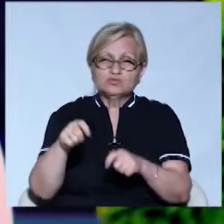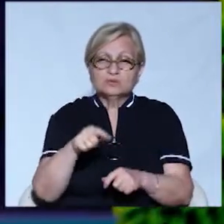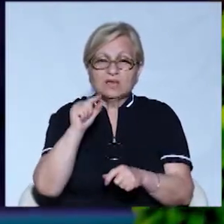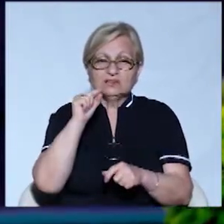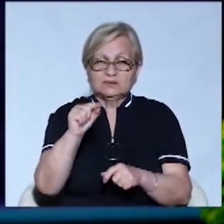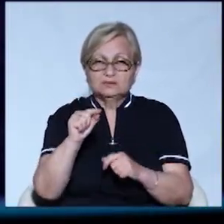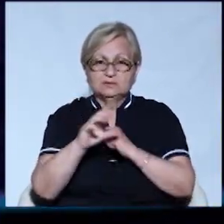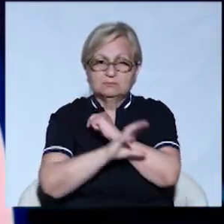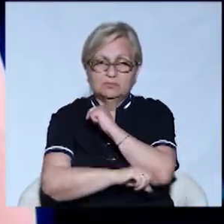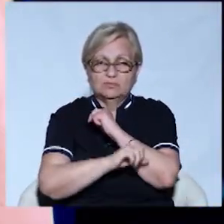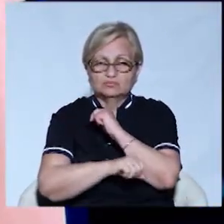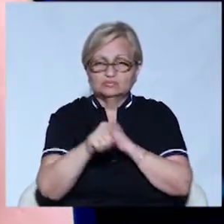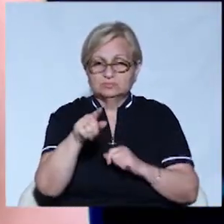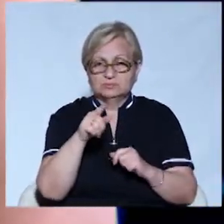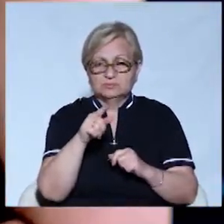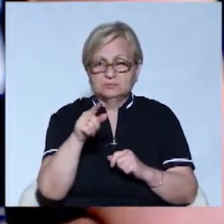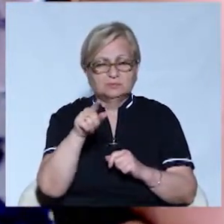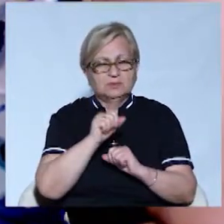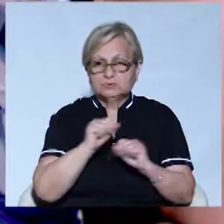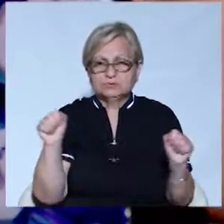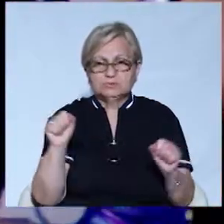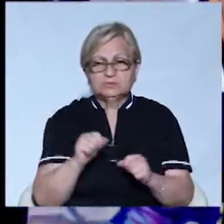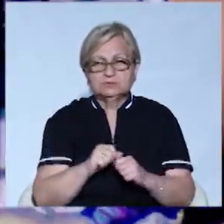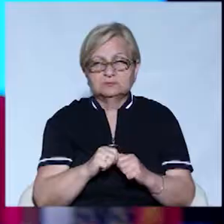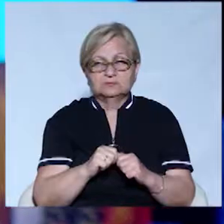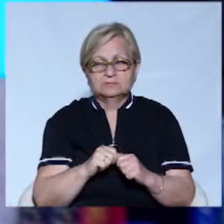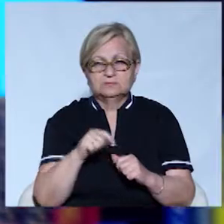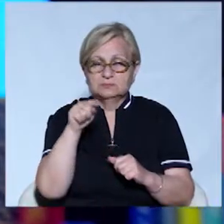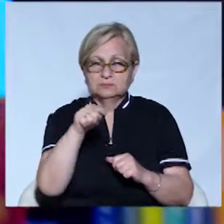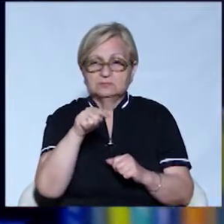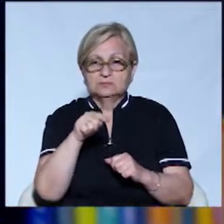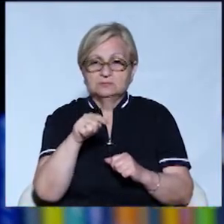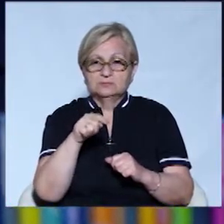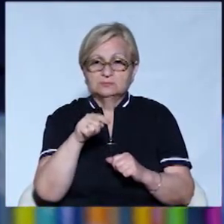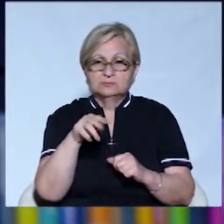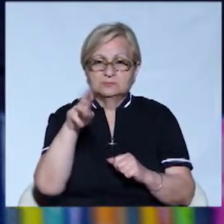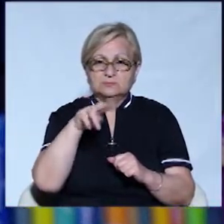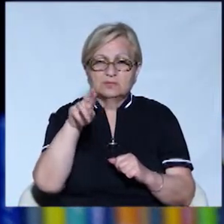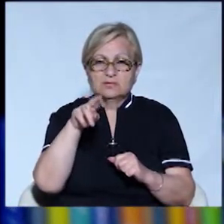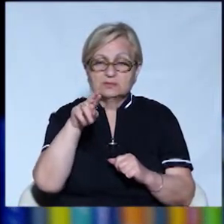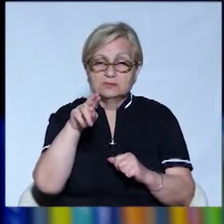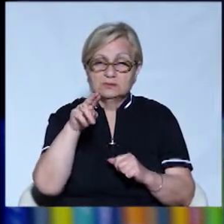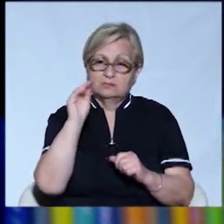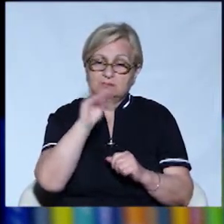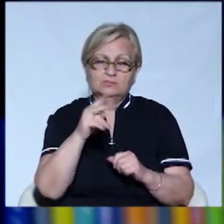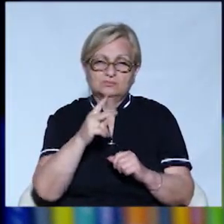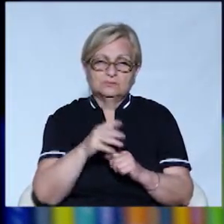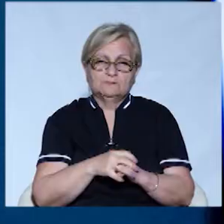მიუტანეთო. არ არის სწორი. აქ დონი უნდა იყოს.